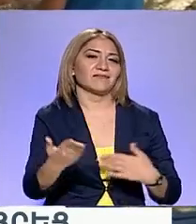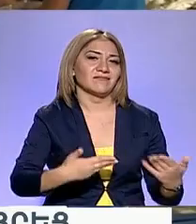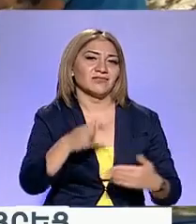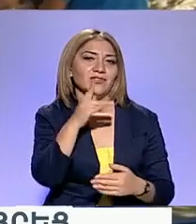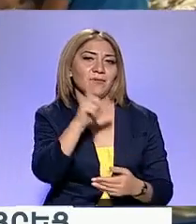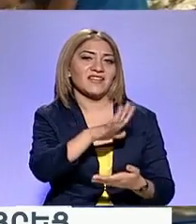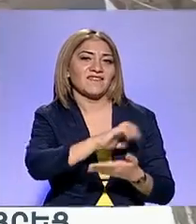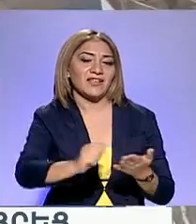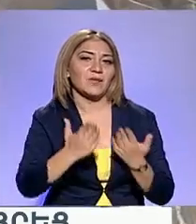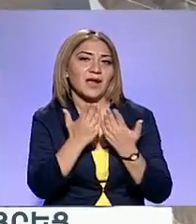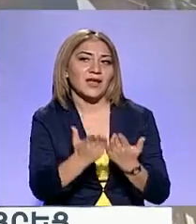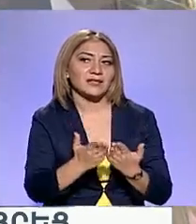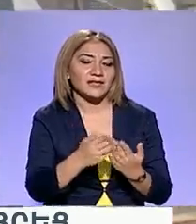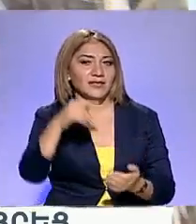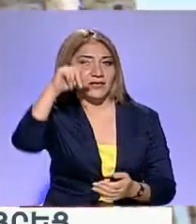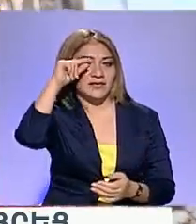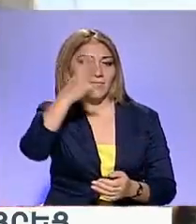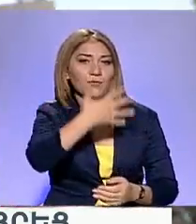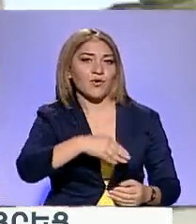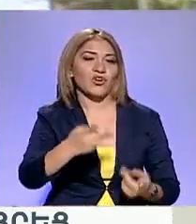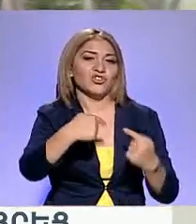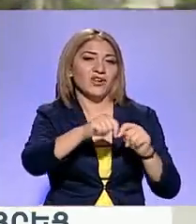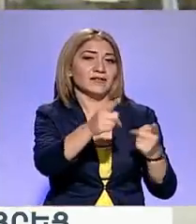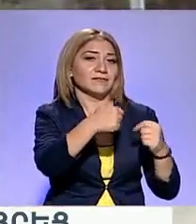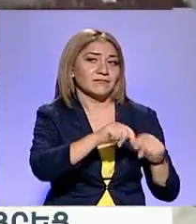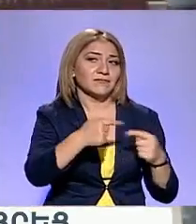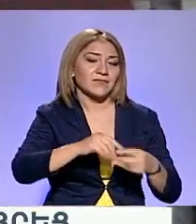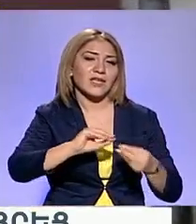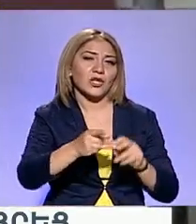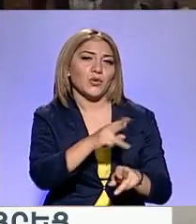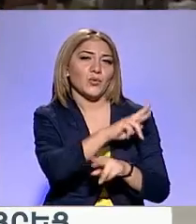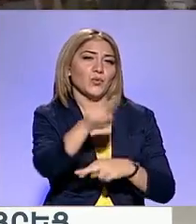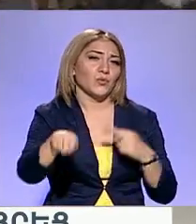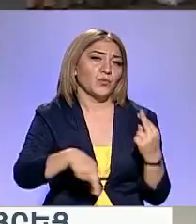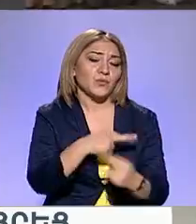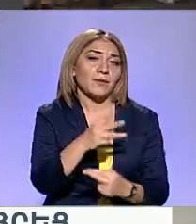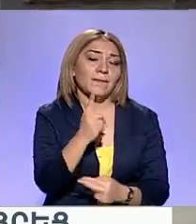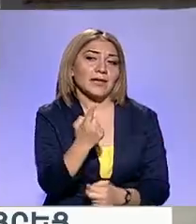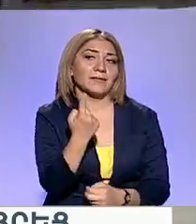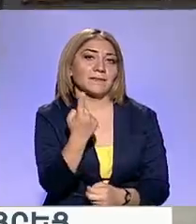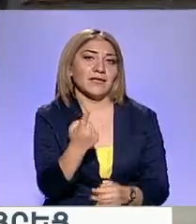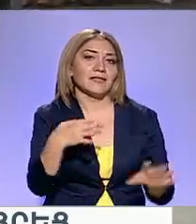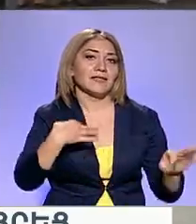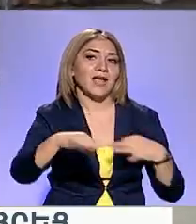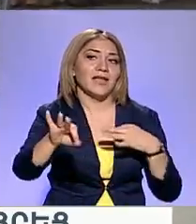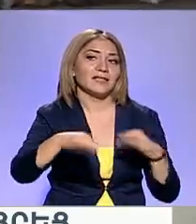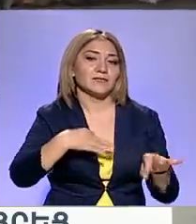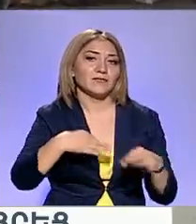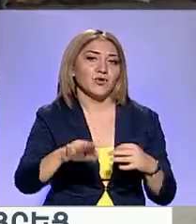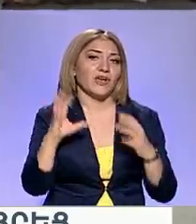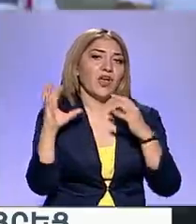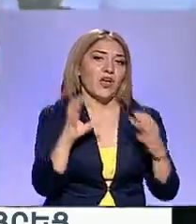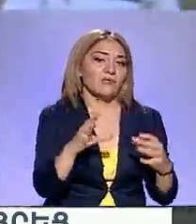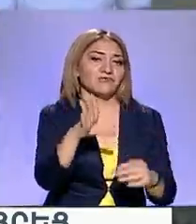վերցում են, սկսում են կարդալով քայլել։ Երևանի բոլոր վարչական շրջաններում խնդիրները նույնն են, բայց դրանցից մեկի՝ տրանսպորտի խնդրի լուծումը